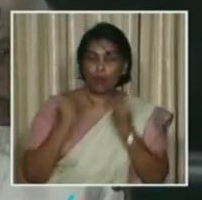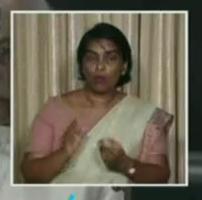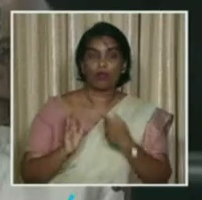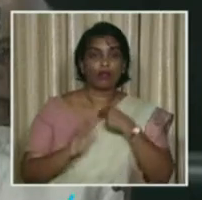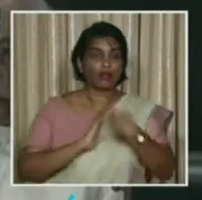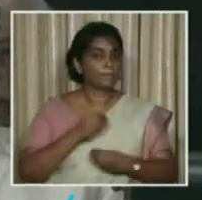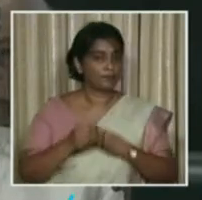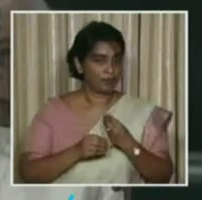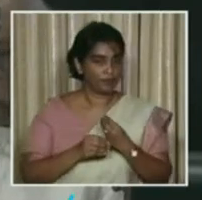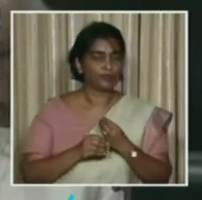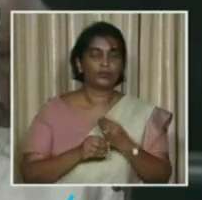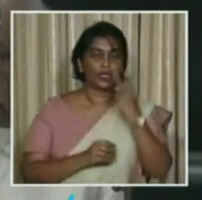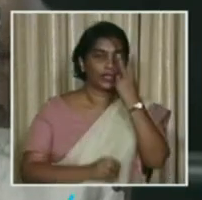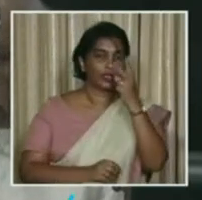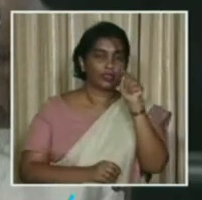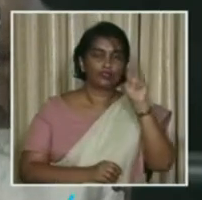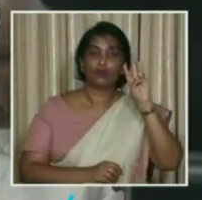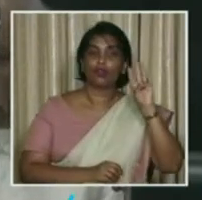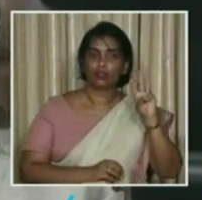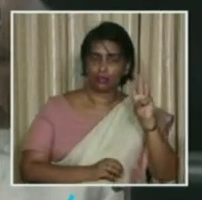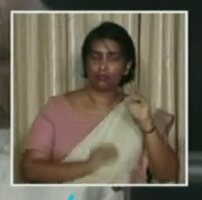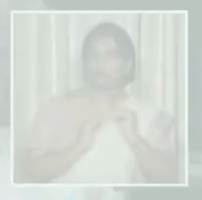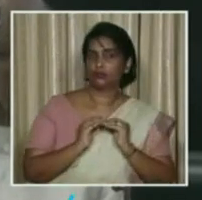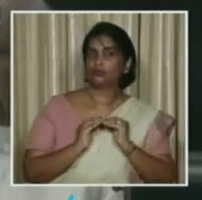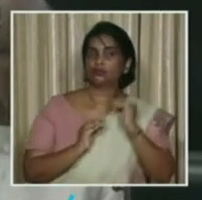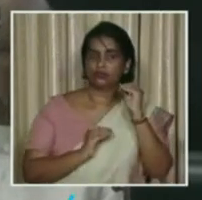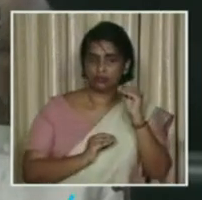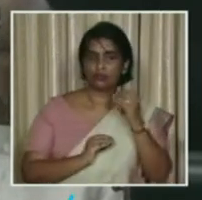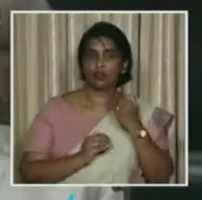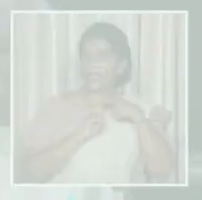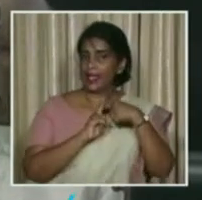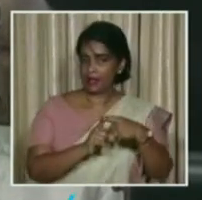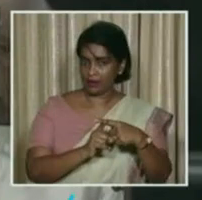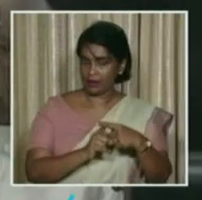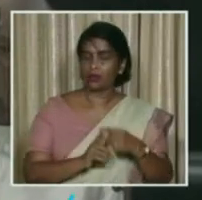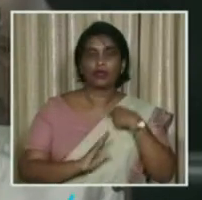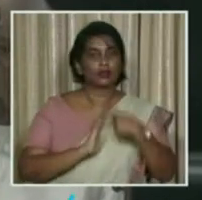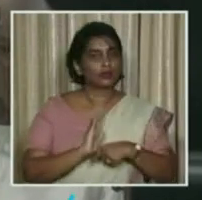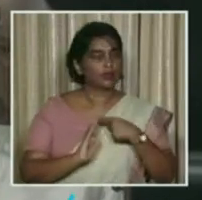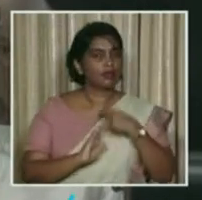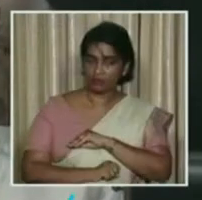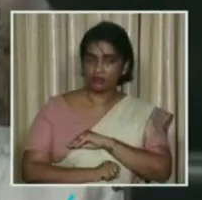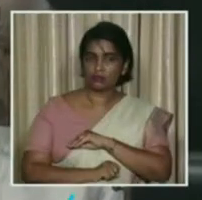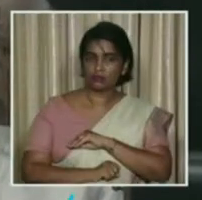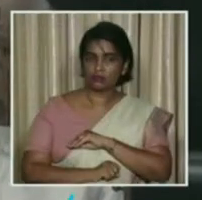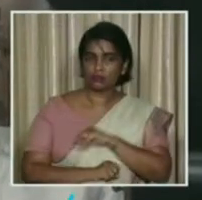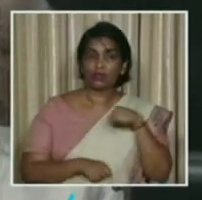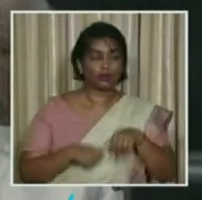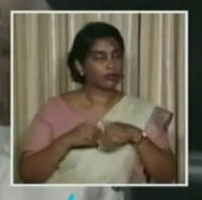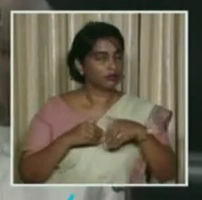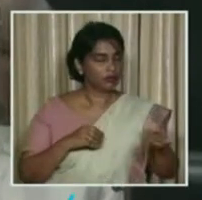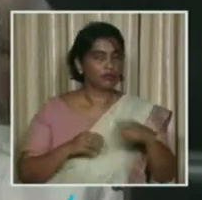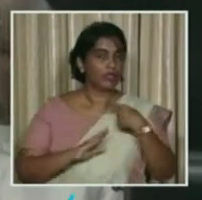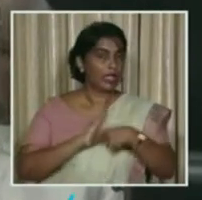දේශීය නිෂ්පාදනයේ 2.3%ක් බවට පත් කර ගැනීම අපගේ ඉලක්කයයි ශ්‍රී ලංකා රජයේ ආදායම් මේ වන විට